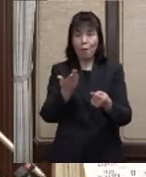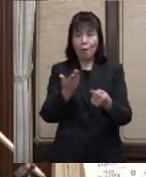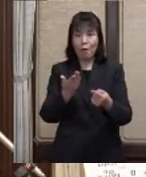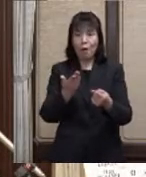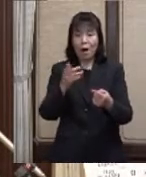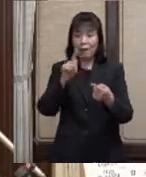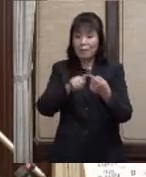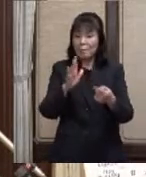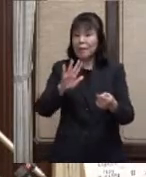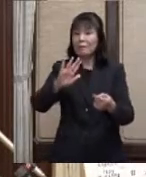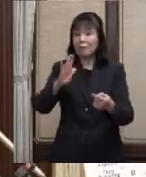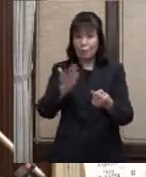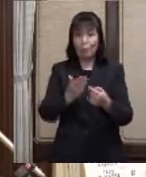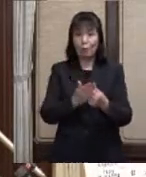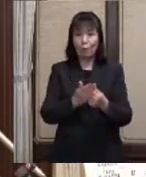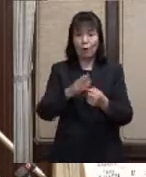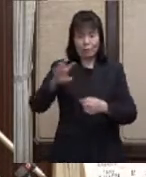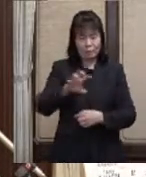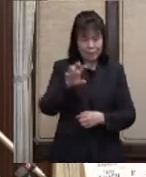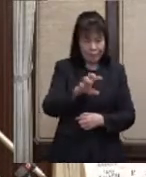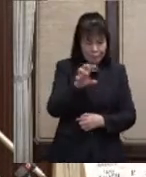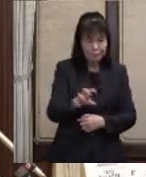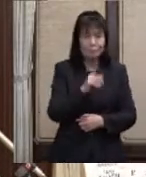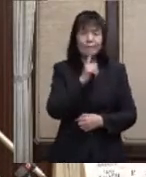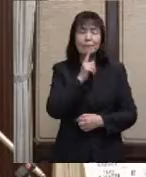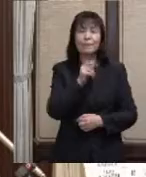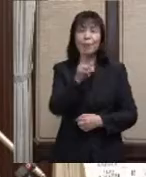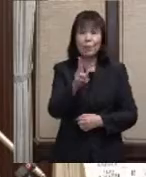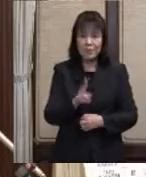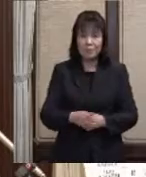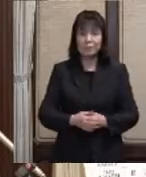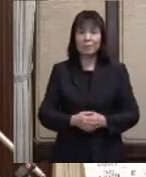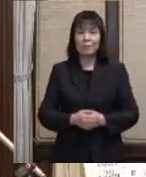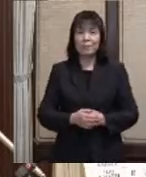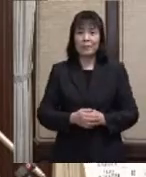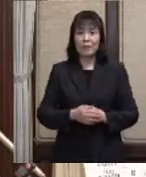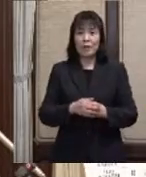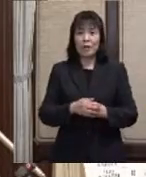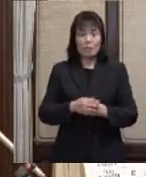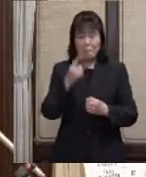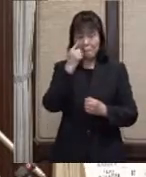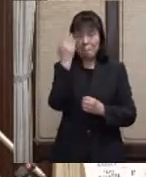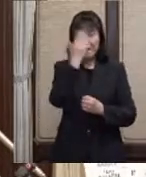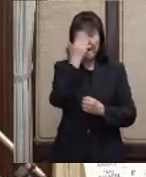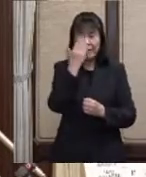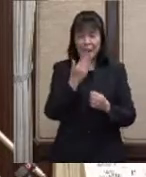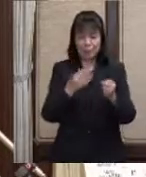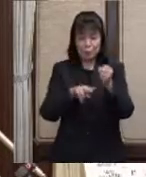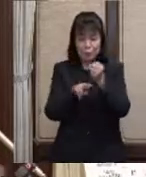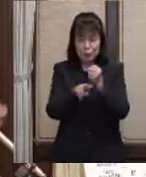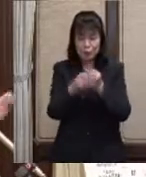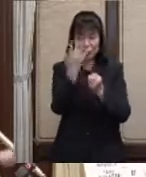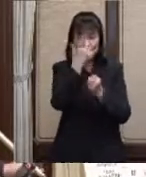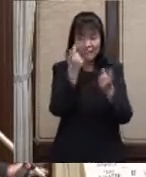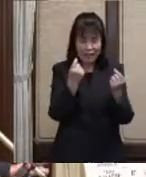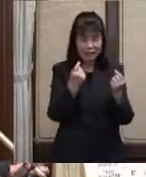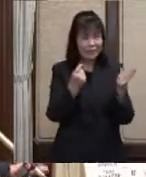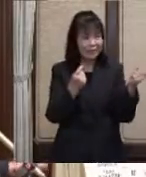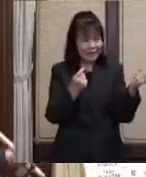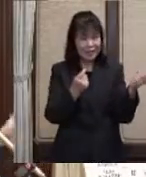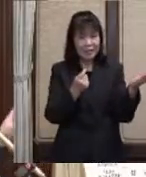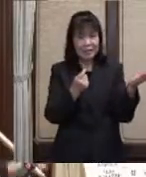当していませんが、繰り返し何度もお伝えしている通り、ウイルスは目に見えない、こういった形